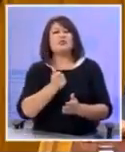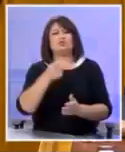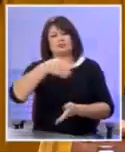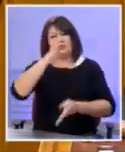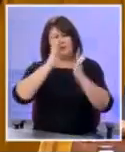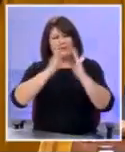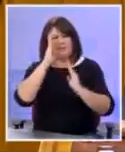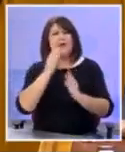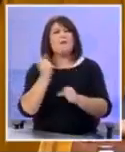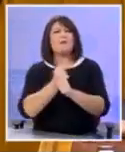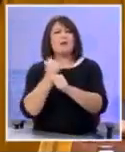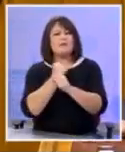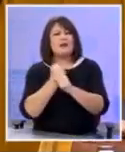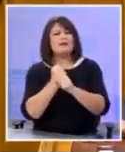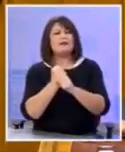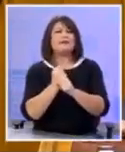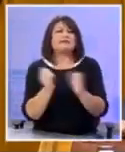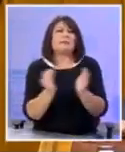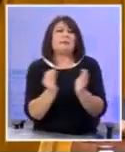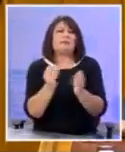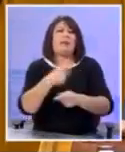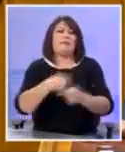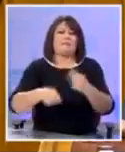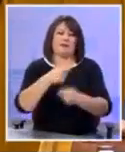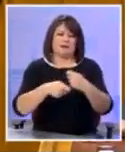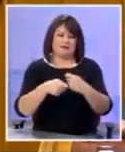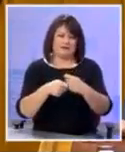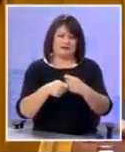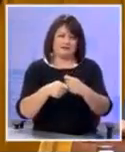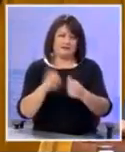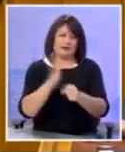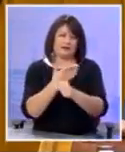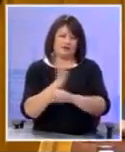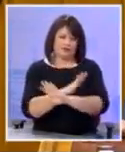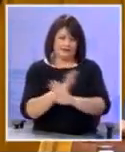τους επαγγελματίες και τις μικρομεσαίες επιχειρήσεις.